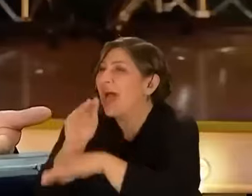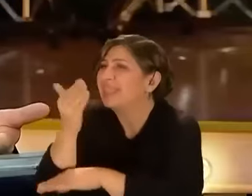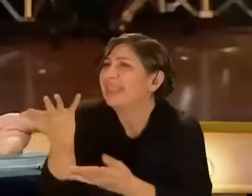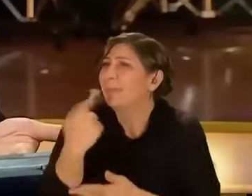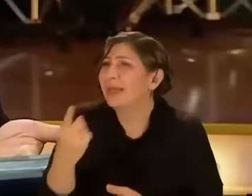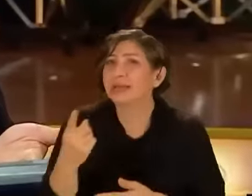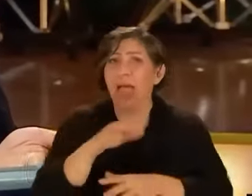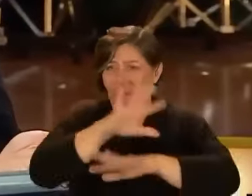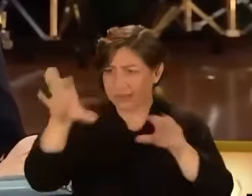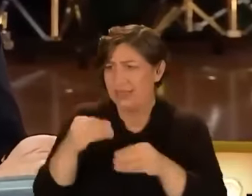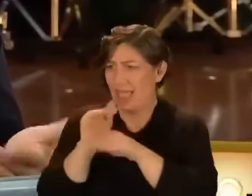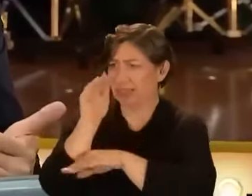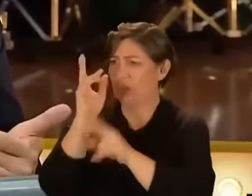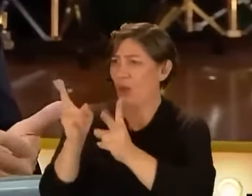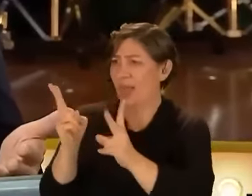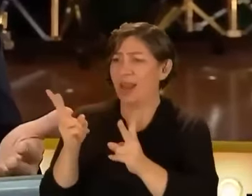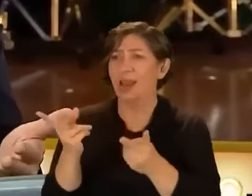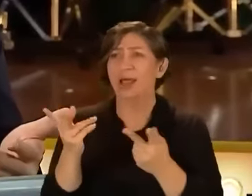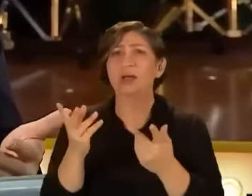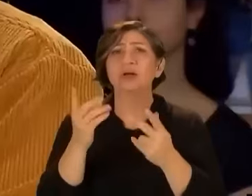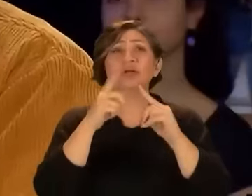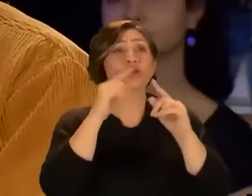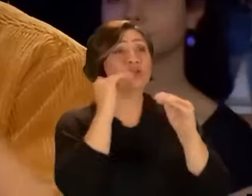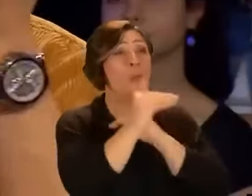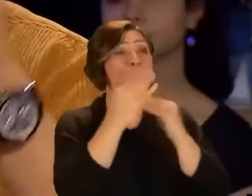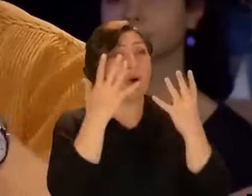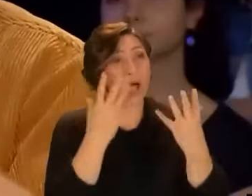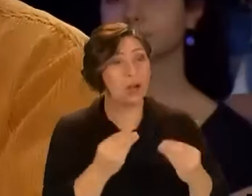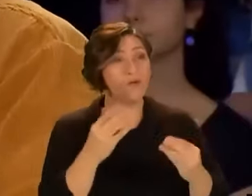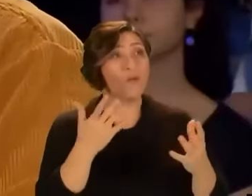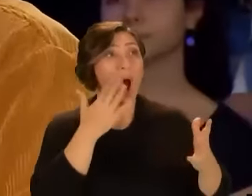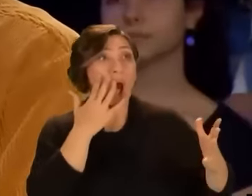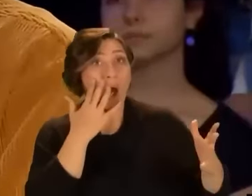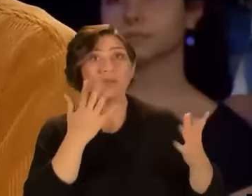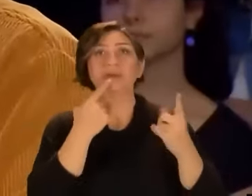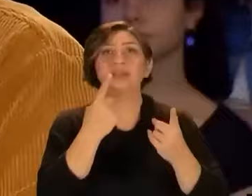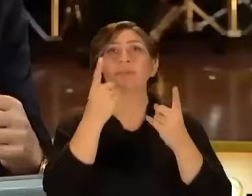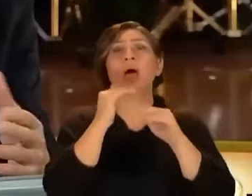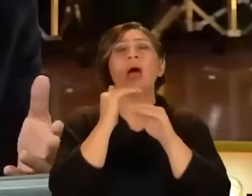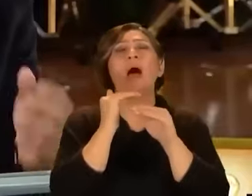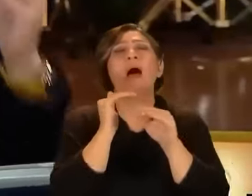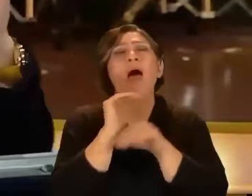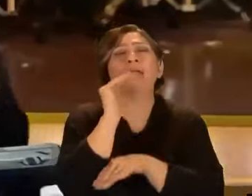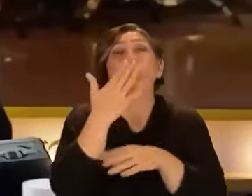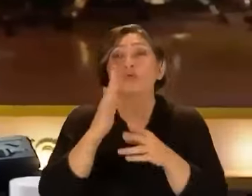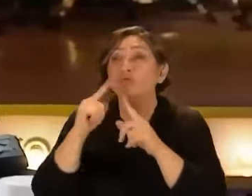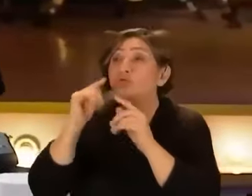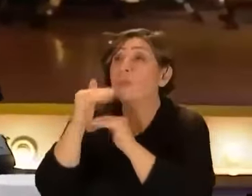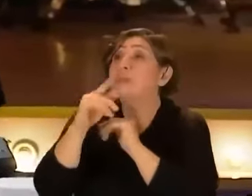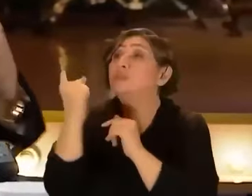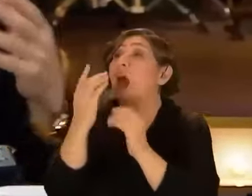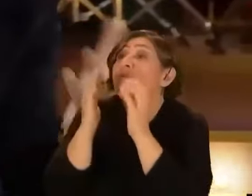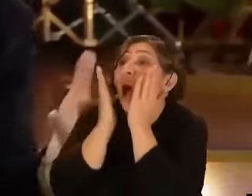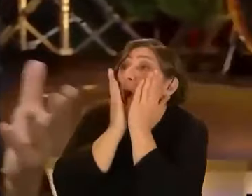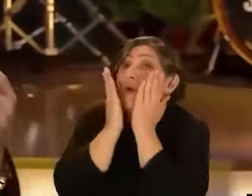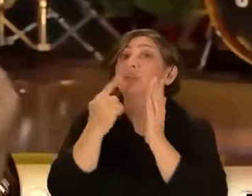Hepimizin hayatı normal. Herkesin hayatı normal. Yani ama işte çok toplum tarafından wow denilecek bir hayatım yok şu an. Toplum hiçbir şeye wow demiyor. Toplum